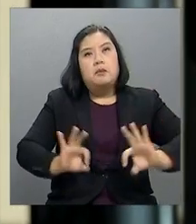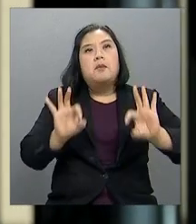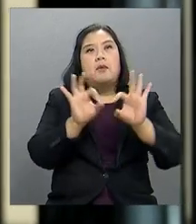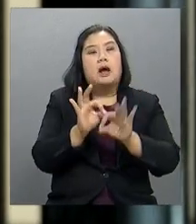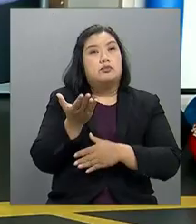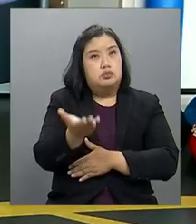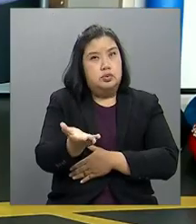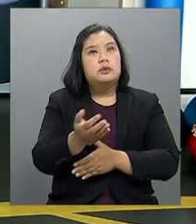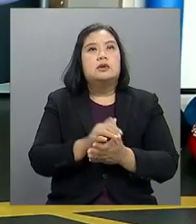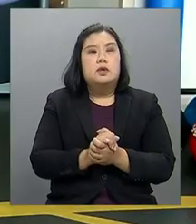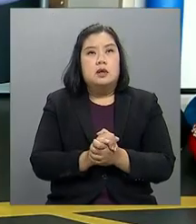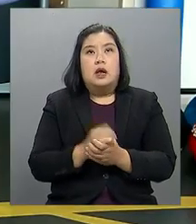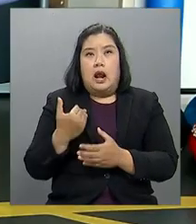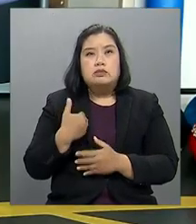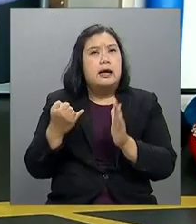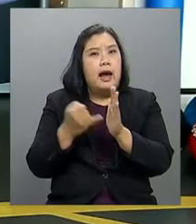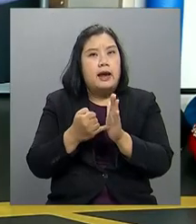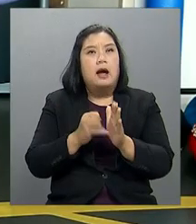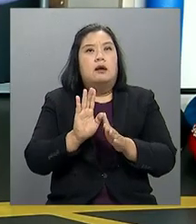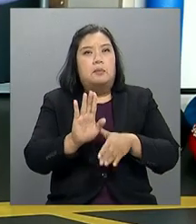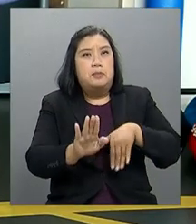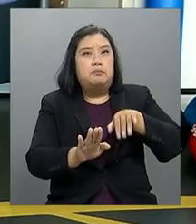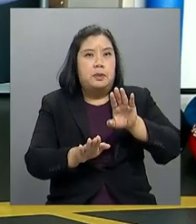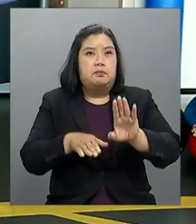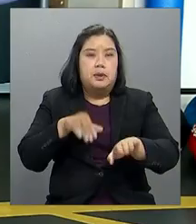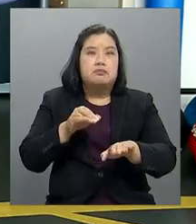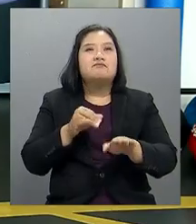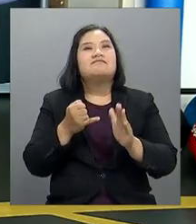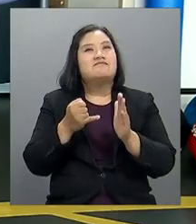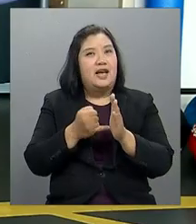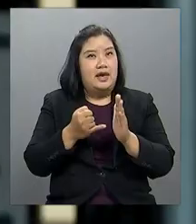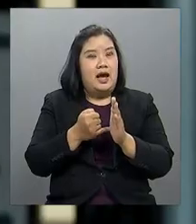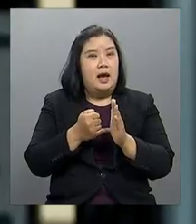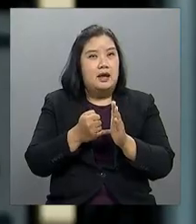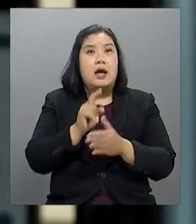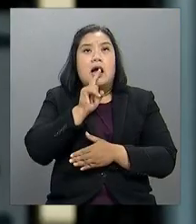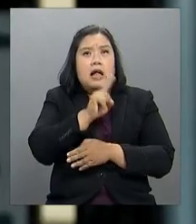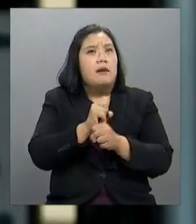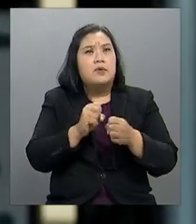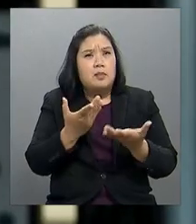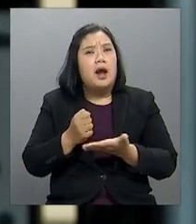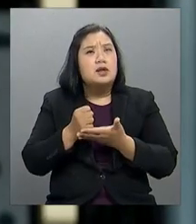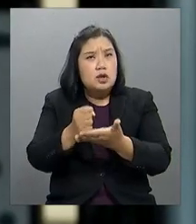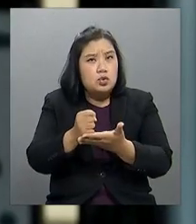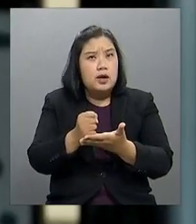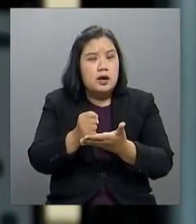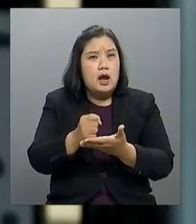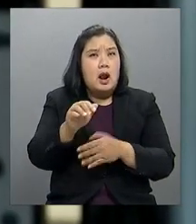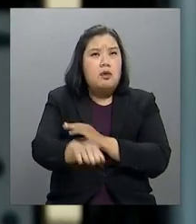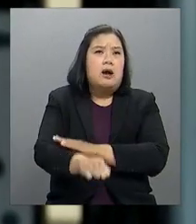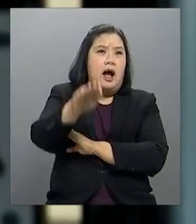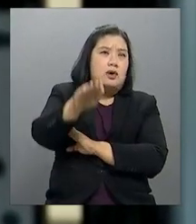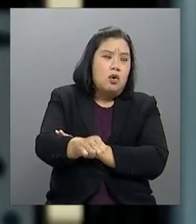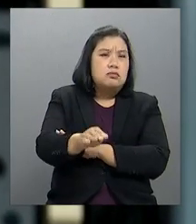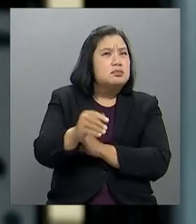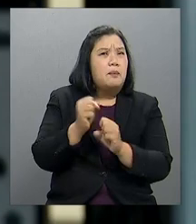ขึ้นบันไดได ้ท่าไหนบ้างที่จะช่วยที่ทำให้เรายกขาได้90องศา 90องศามีหลายท่าเลยค่ะ